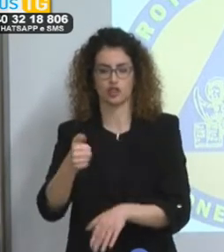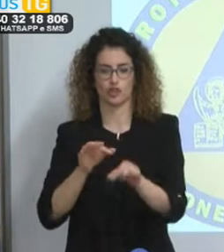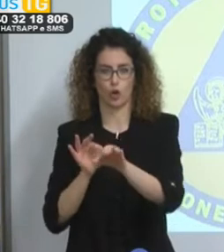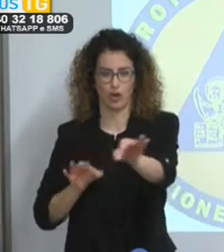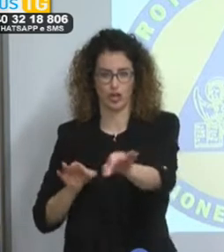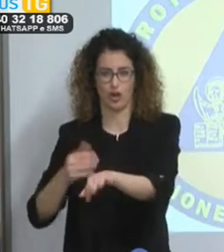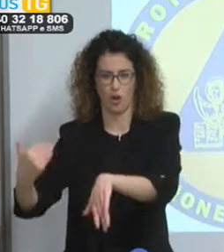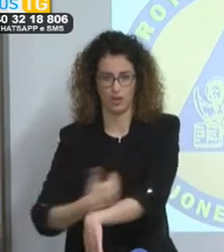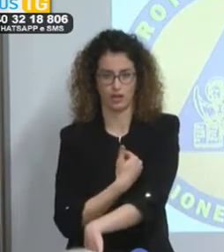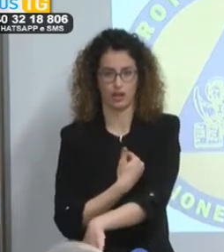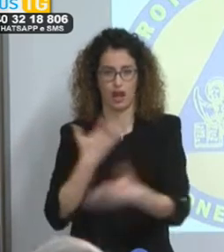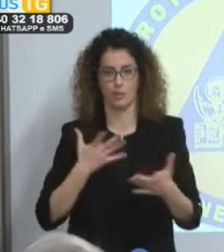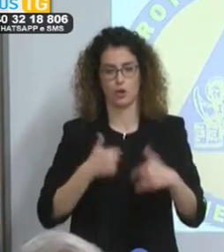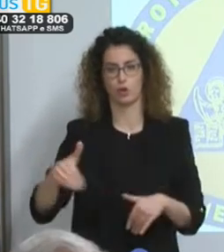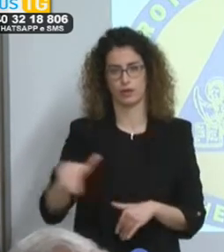una strada adesso. Prego.